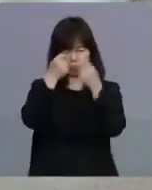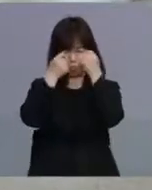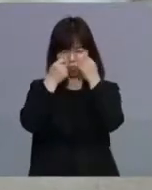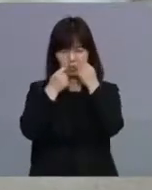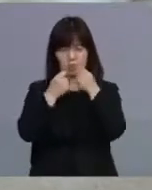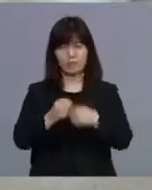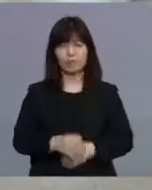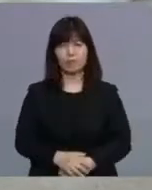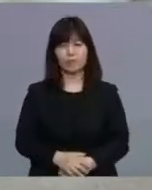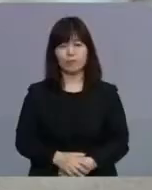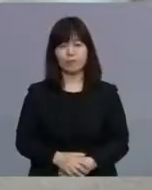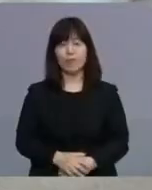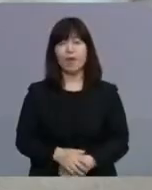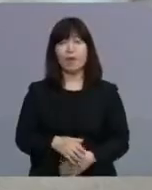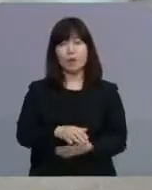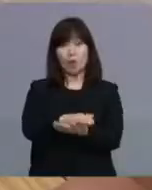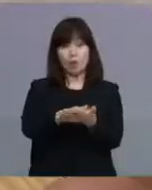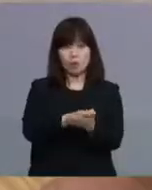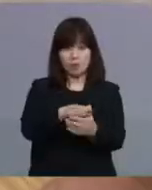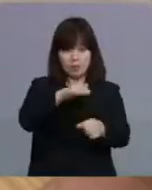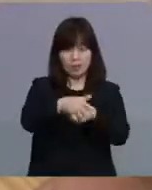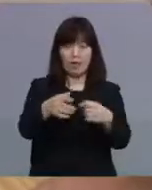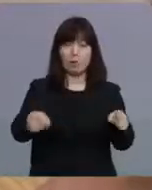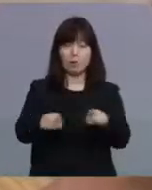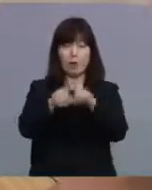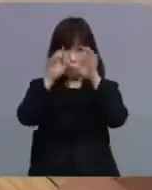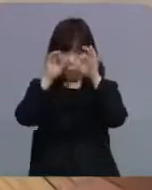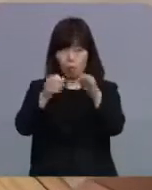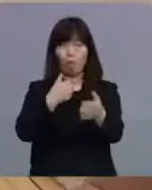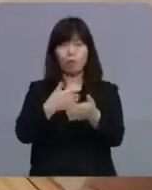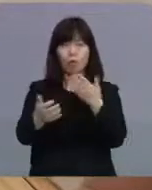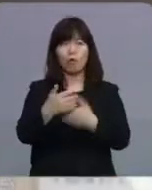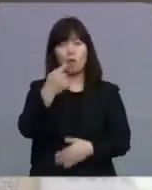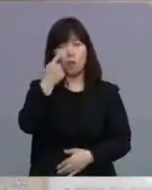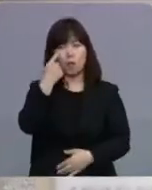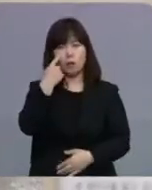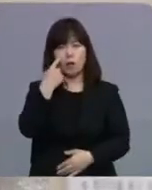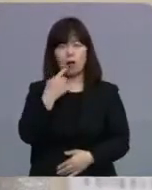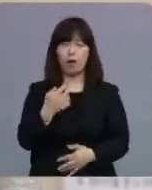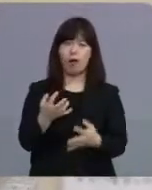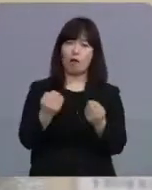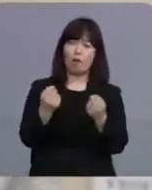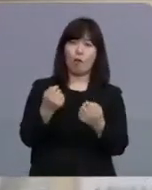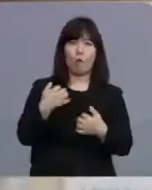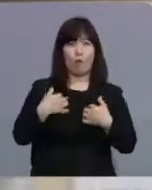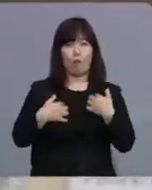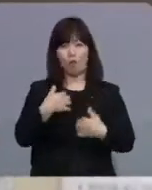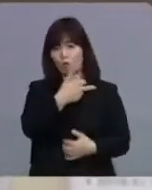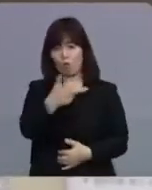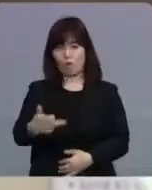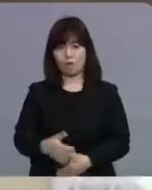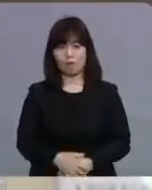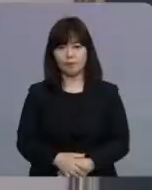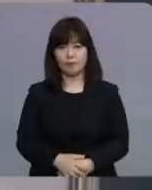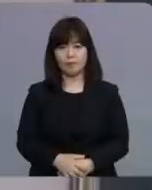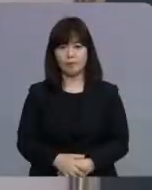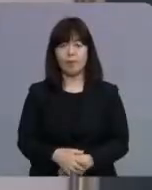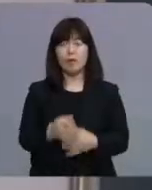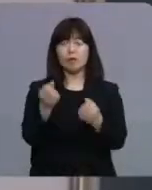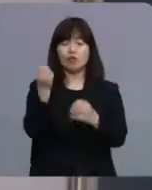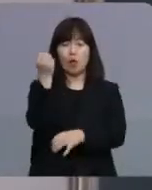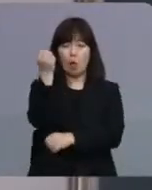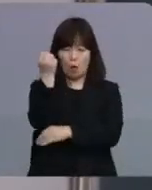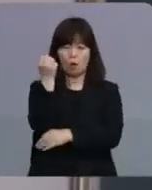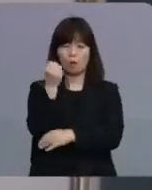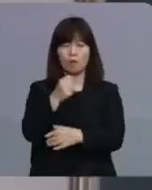슬펐어요. 색다른 놀이 교구를 함께 보고 만지다 보면 자발적으로 수학적 흥미가 높아집니다. 수학적 원리가